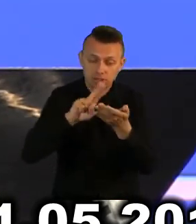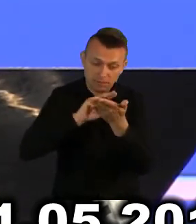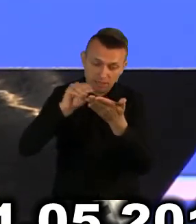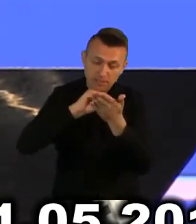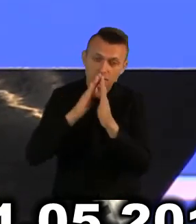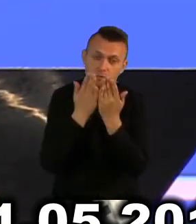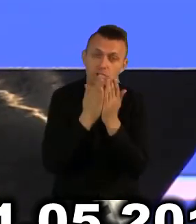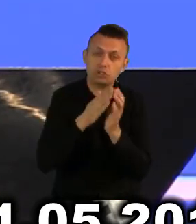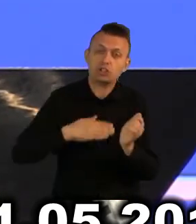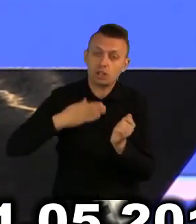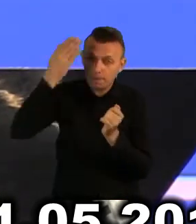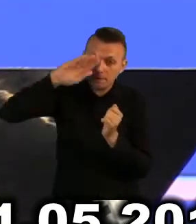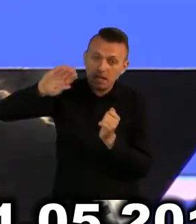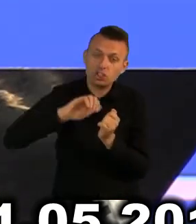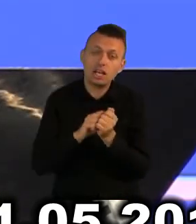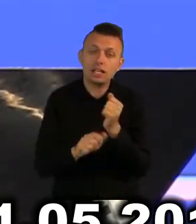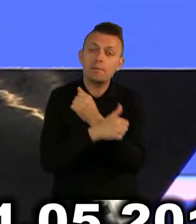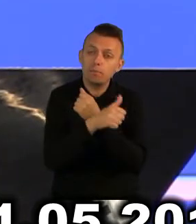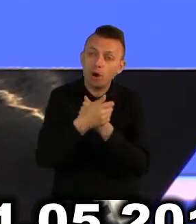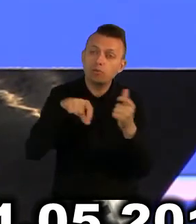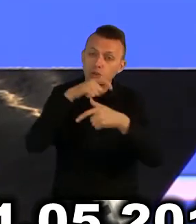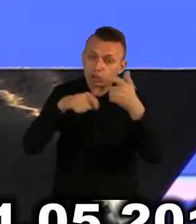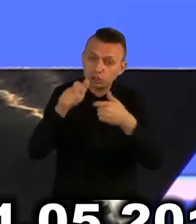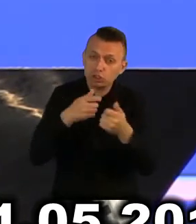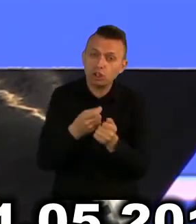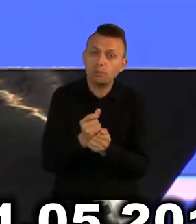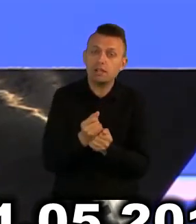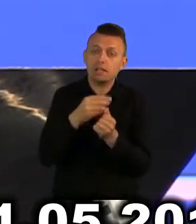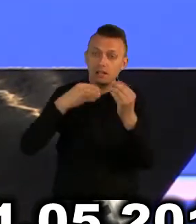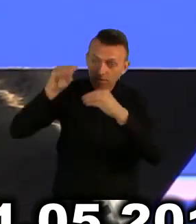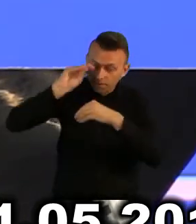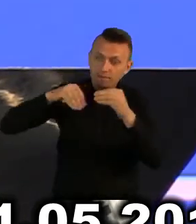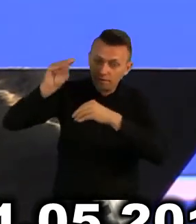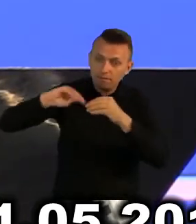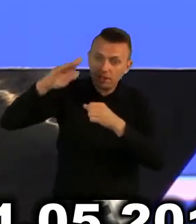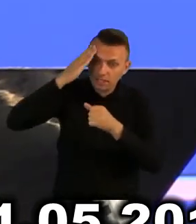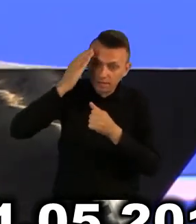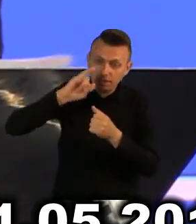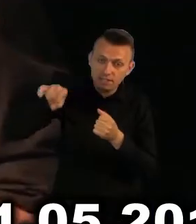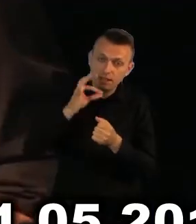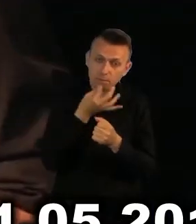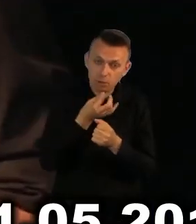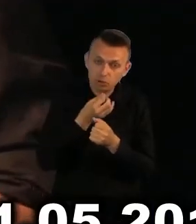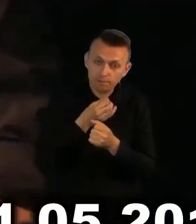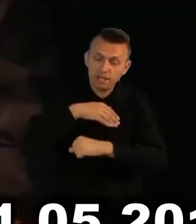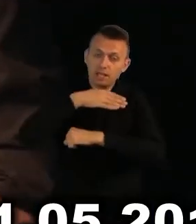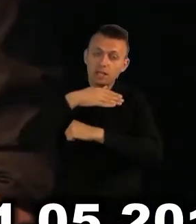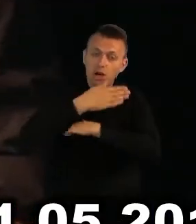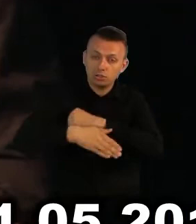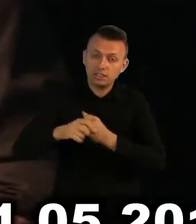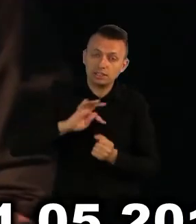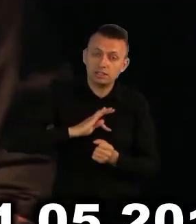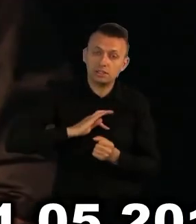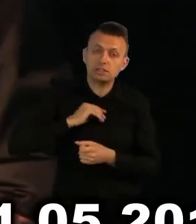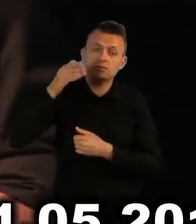do propagowania wiedzy na temat bezpieczeństwa wśród najmłodszych pokoleń. Jako ostatni swoją